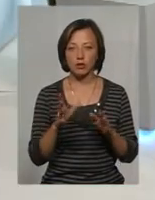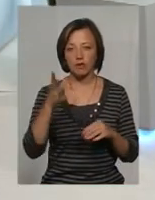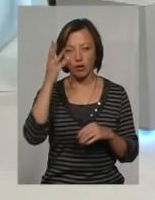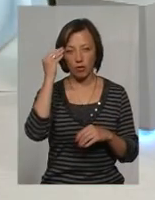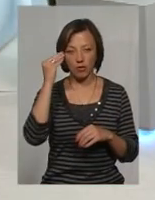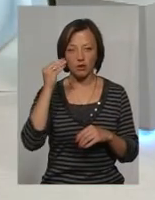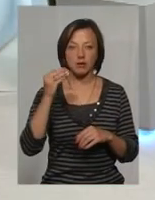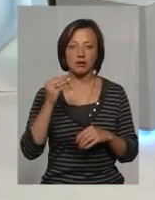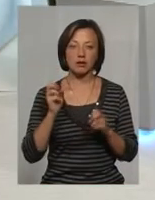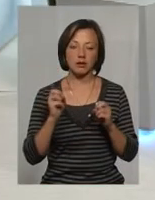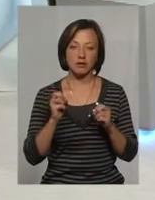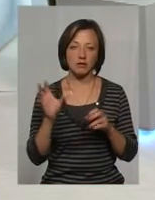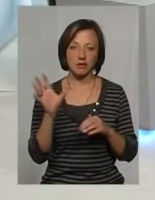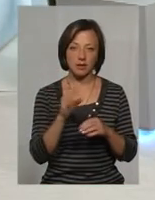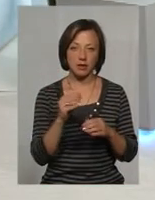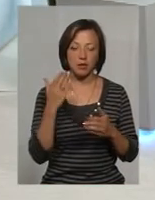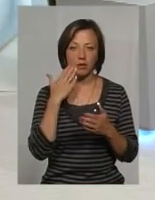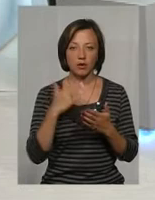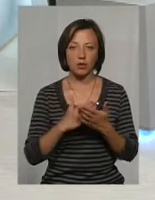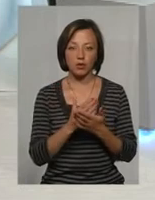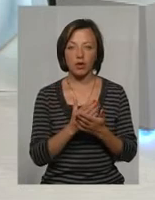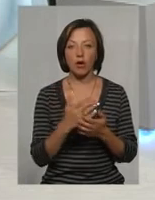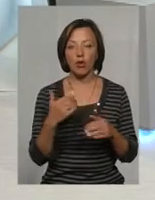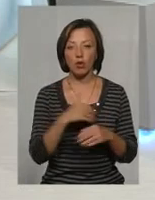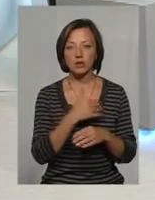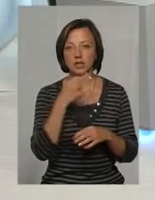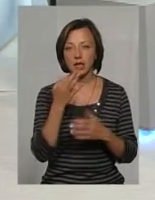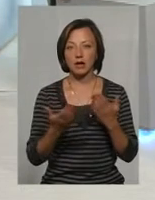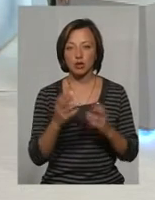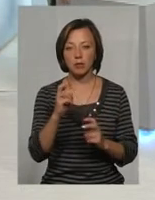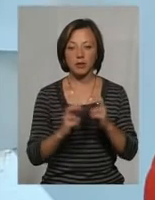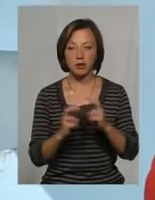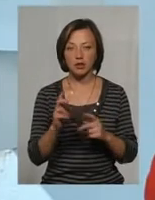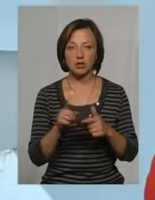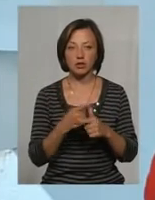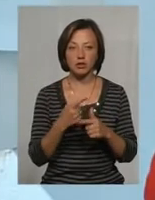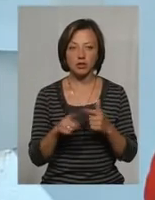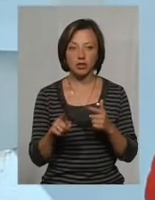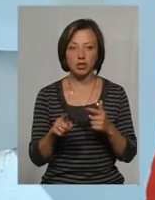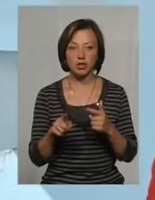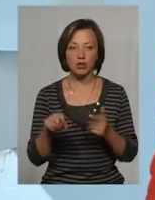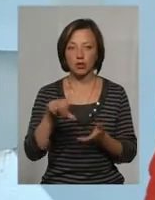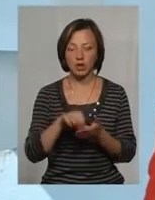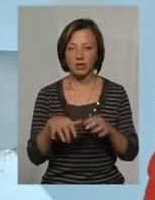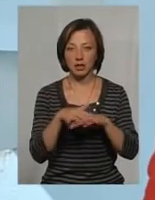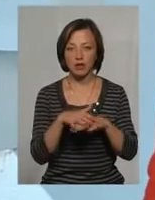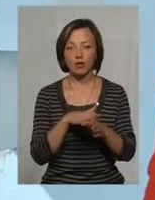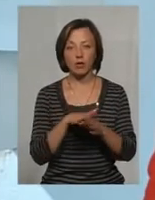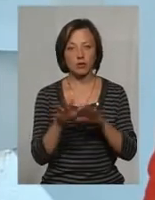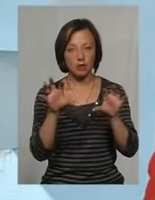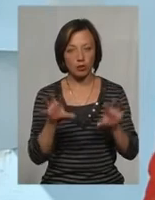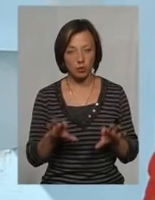враховано ризик-орієнтований підхід. До прикладу, я хочу сказати, що якщо підприємство чи оператор ринку дотримується вимог норм